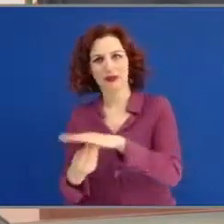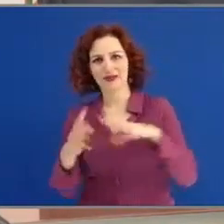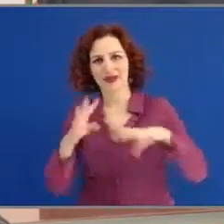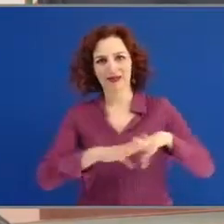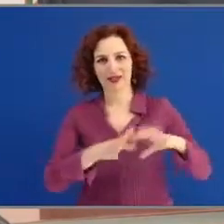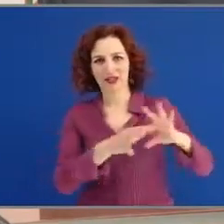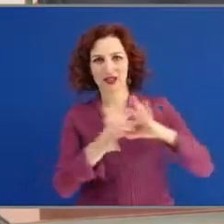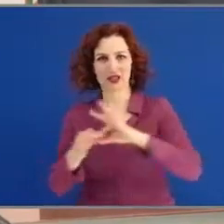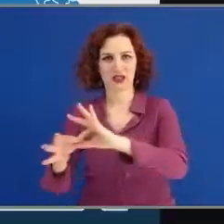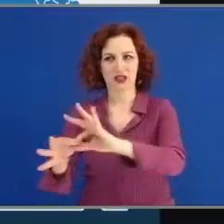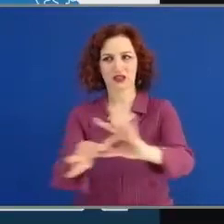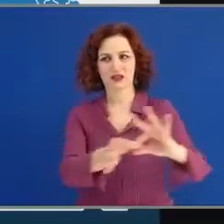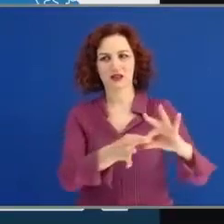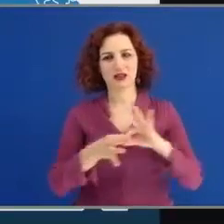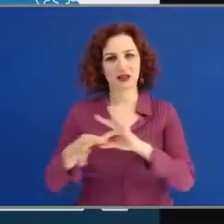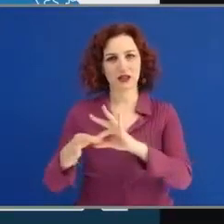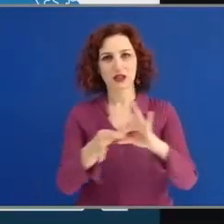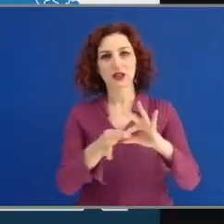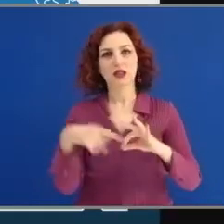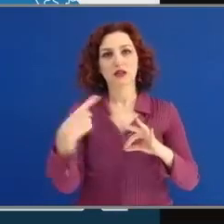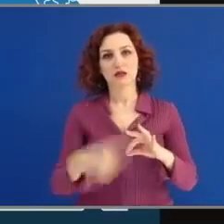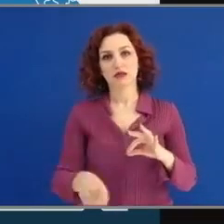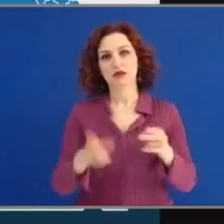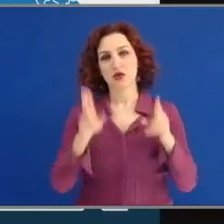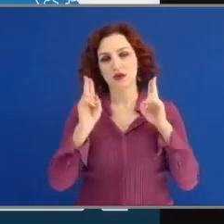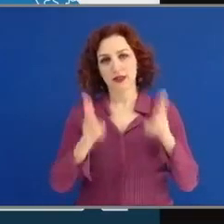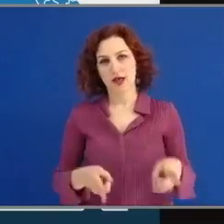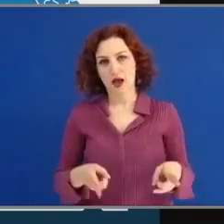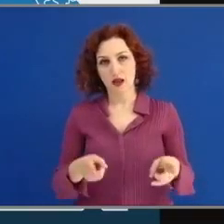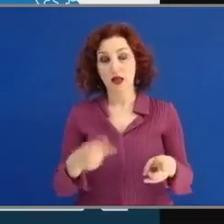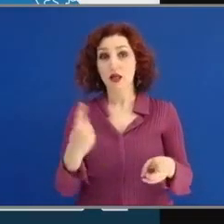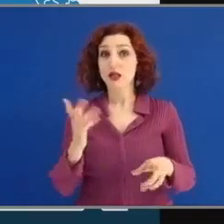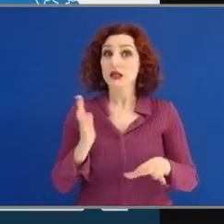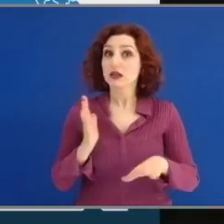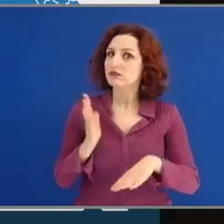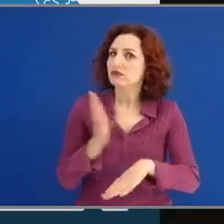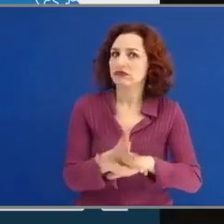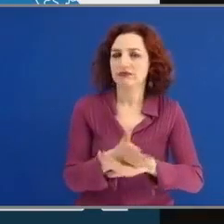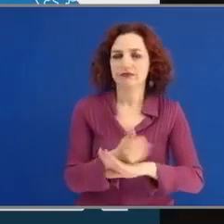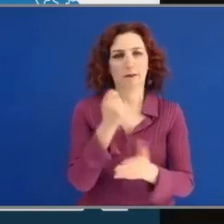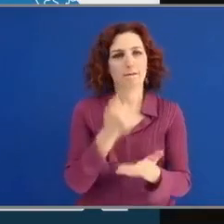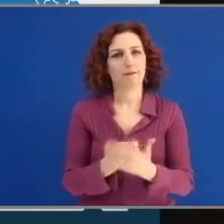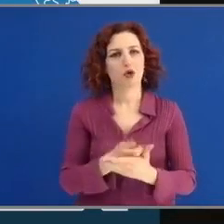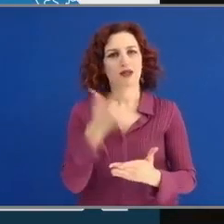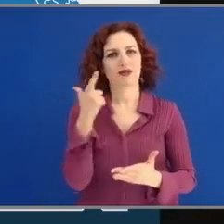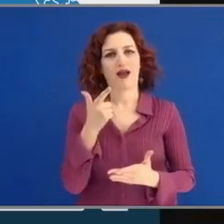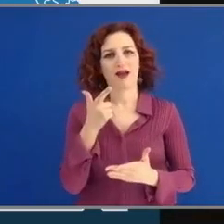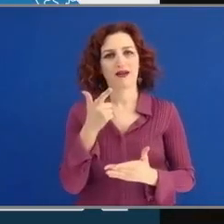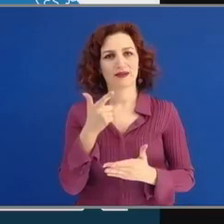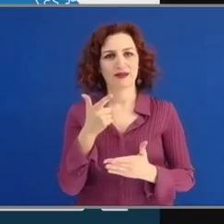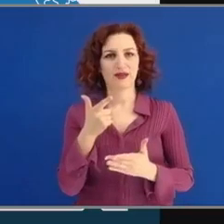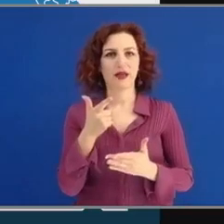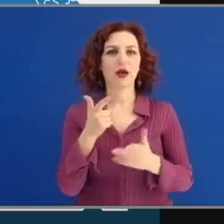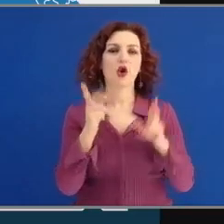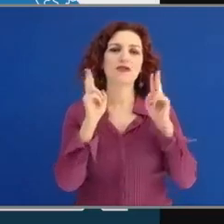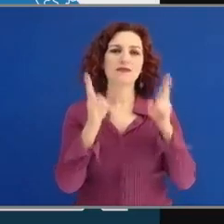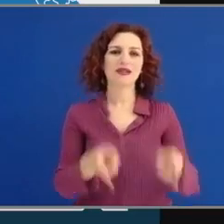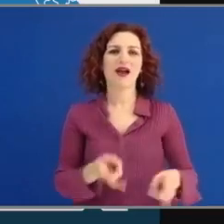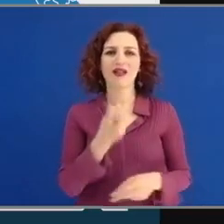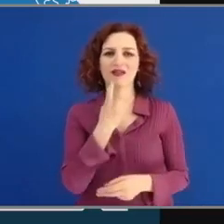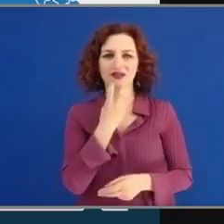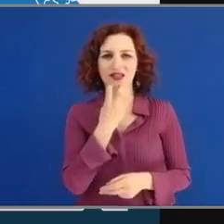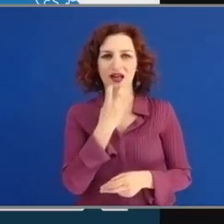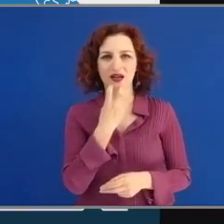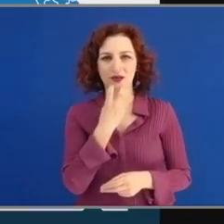presidi ospedalieri. Interventi assolutamente importanti sono quelli previsti per l'ospedale di Viterbo, la